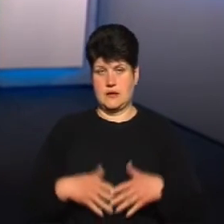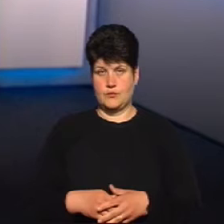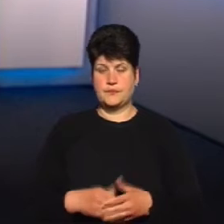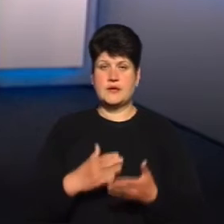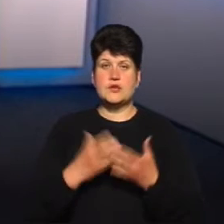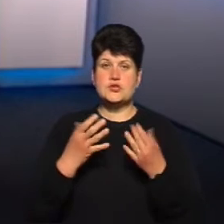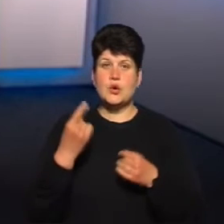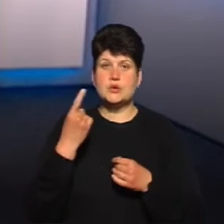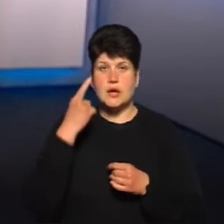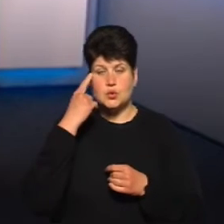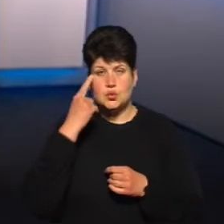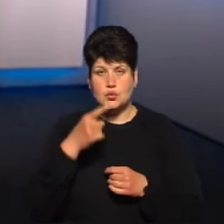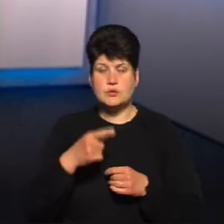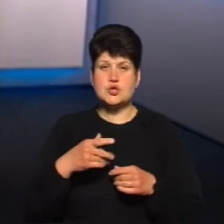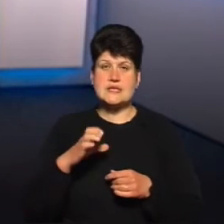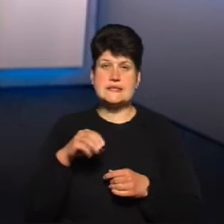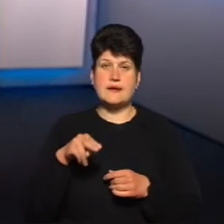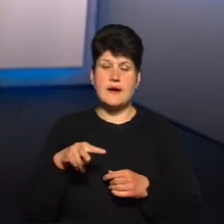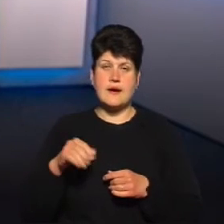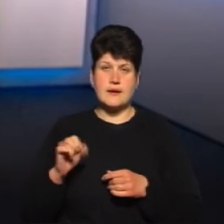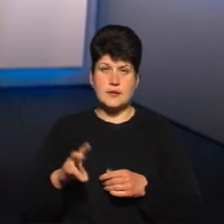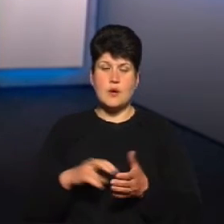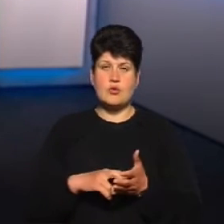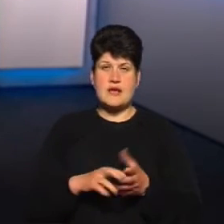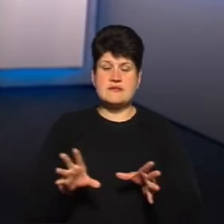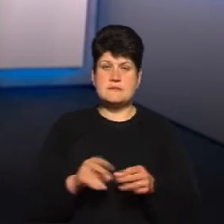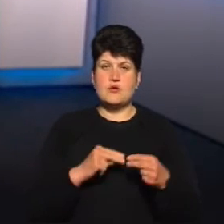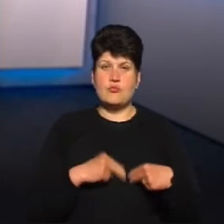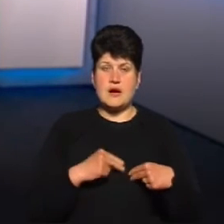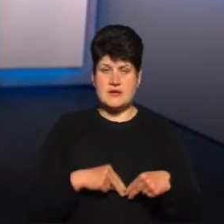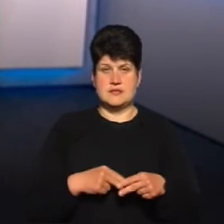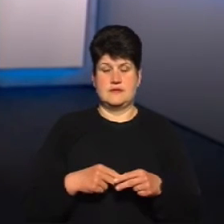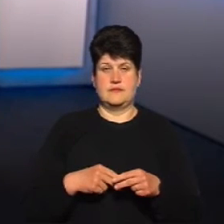от Сталін боявся співпраці кримських татар з Туреччиною, з якою тоді